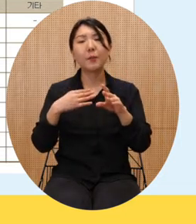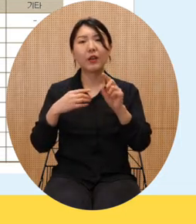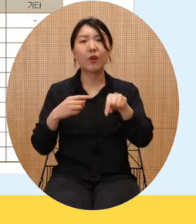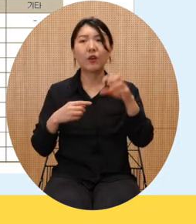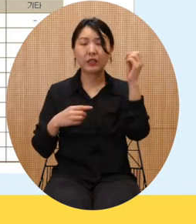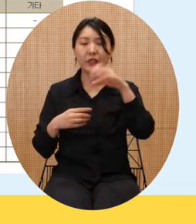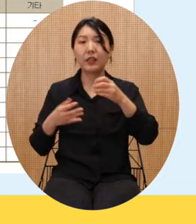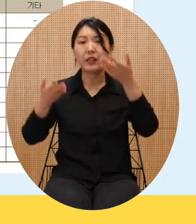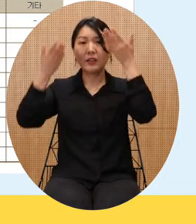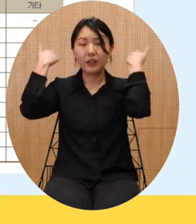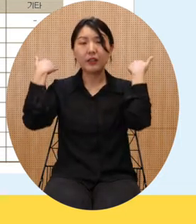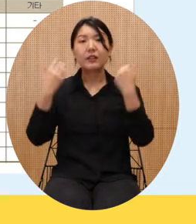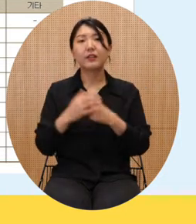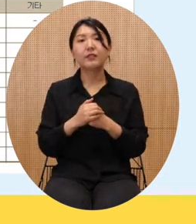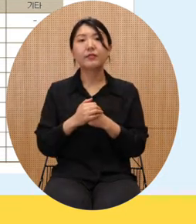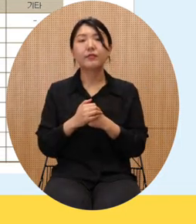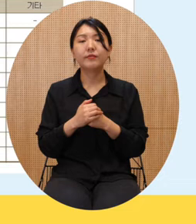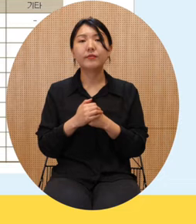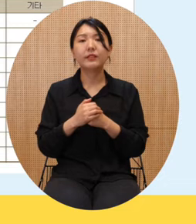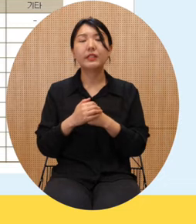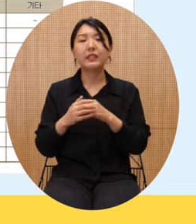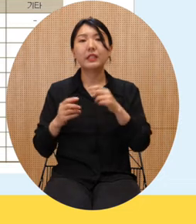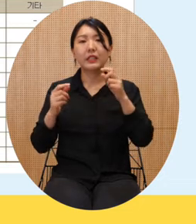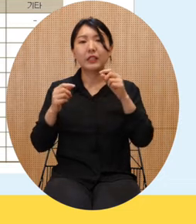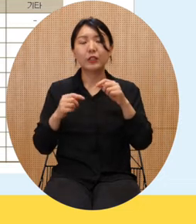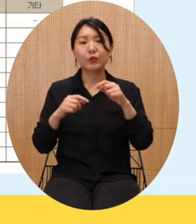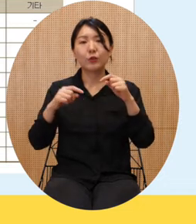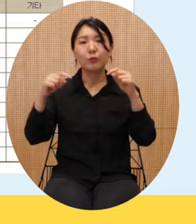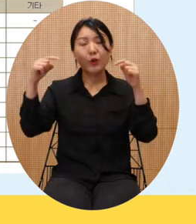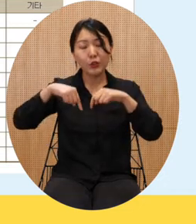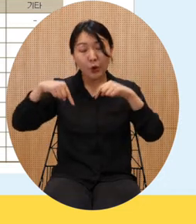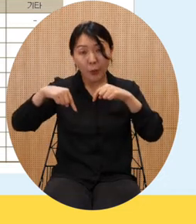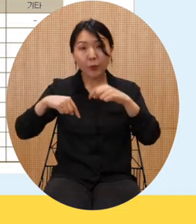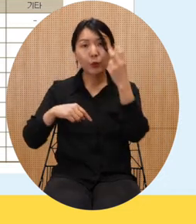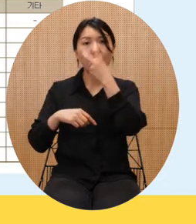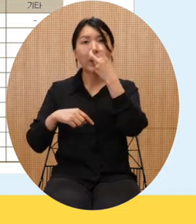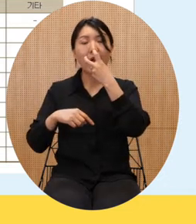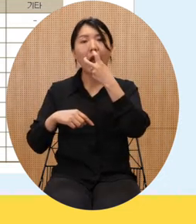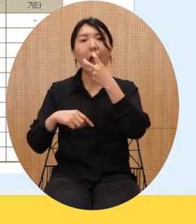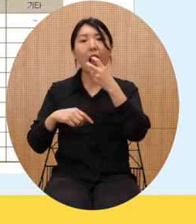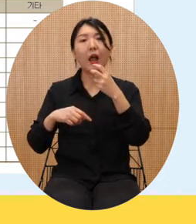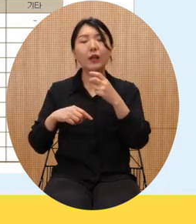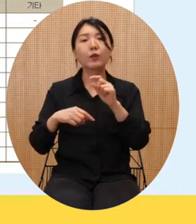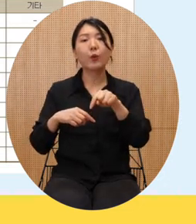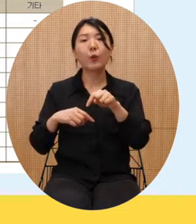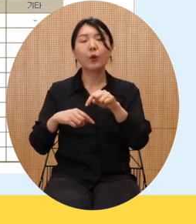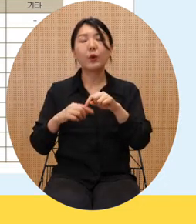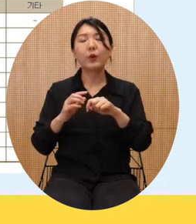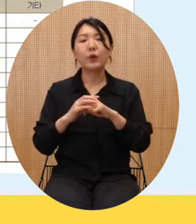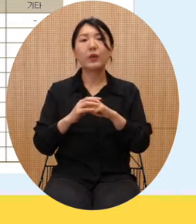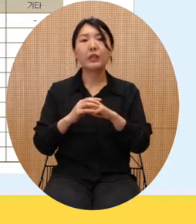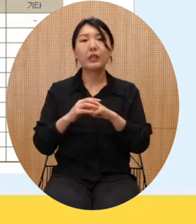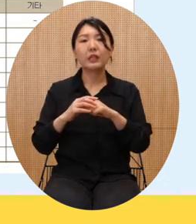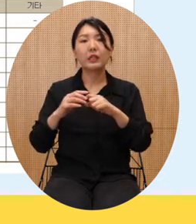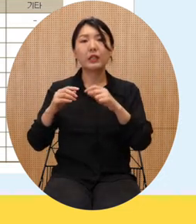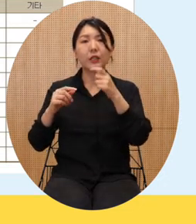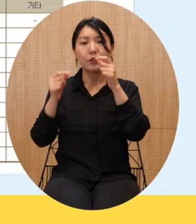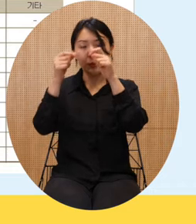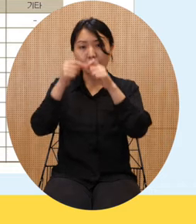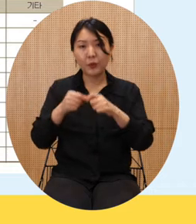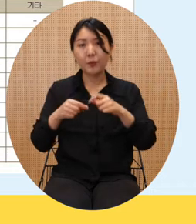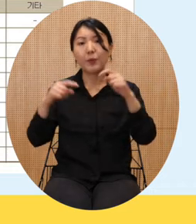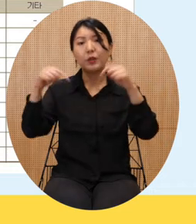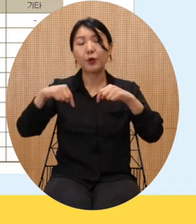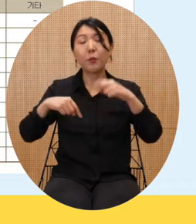문항에 관해서는 자세히 말씀을 드리지 않겠고요. 그 심층 면접 조사와 표적 집단 FGI를 저희가 했는데